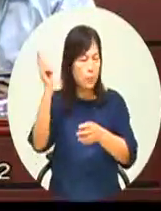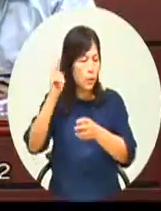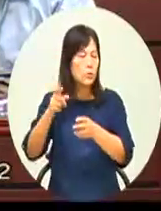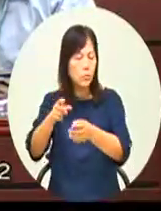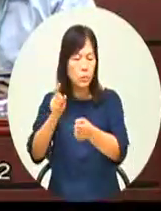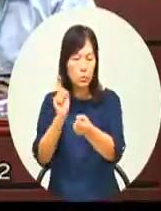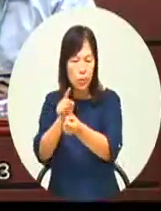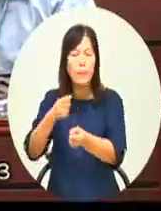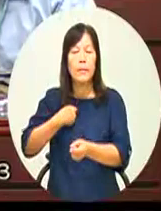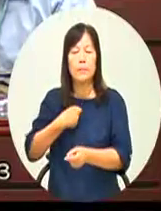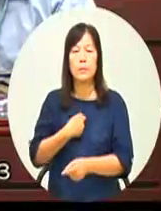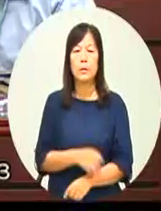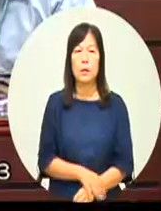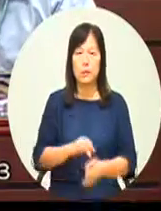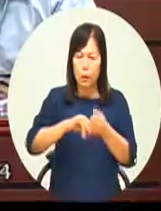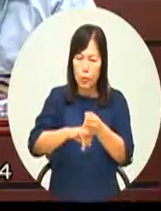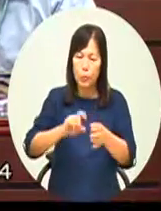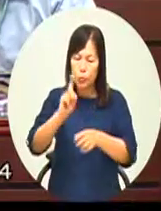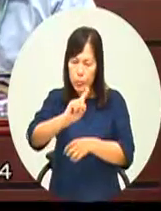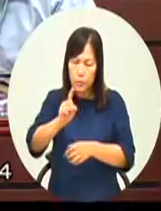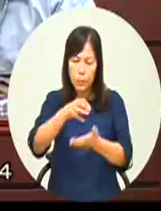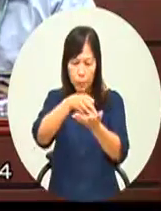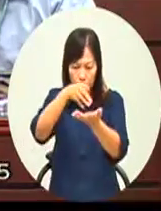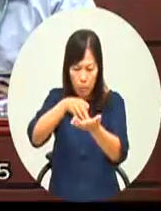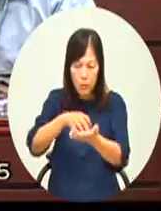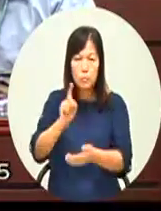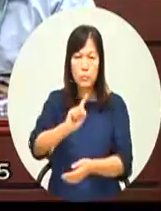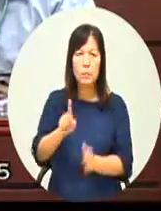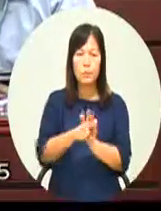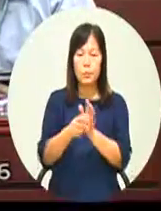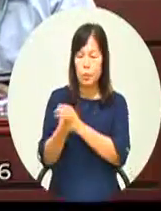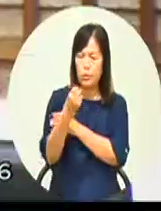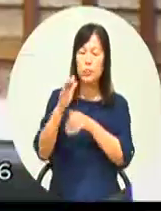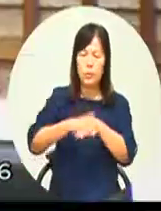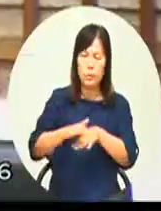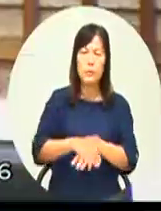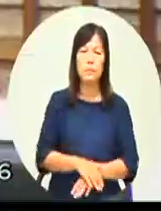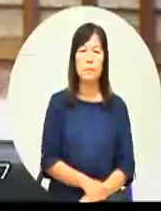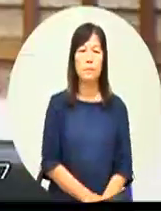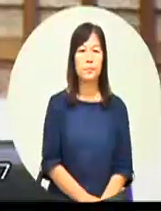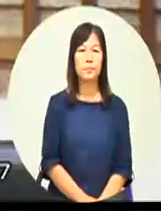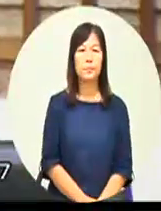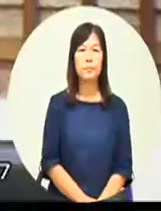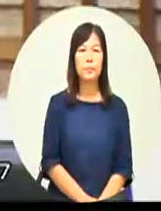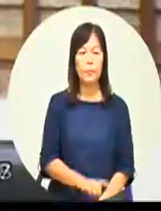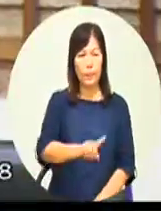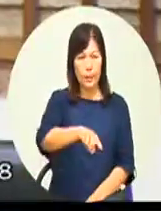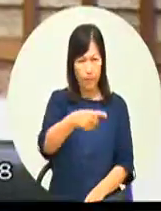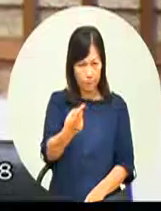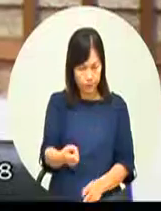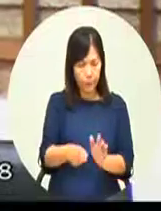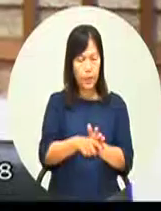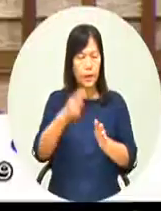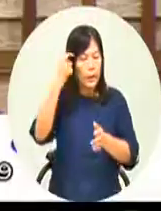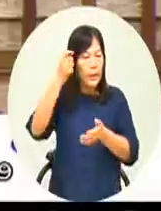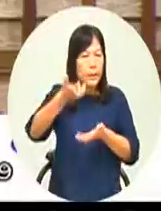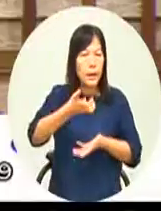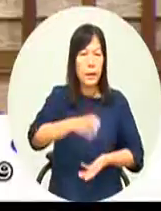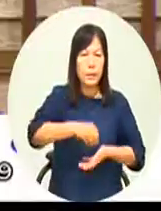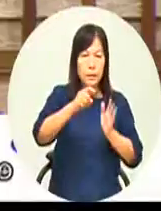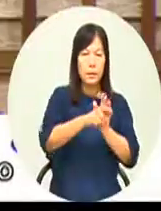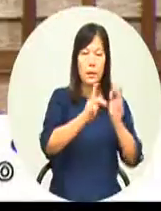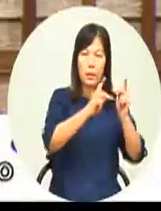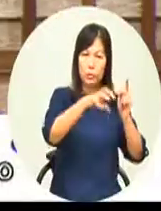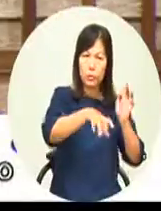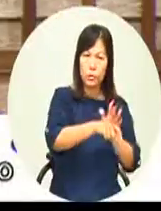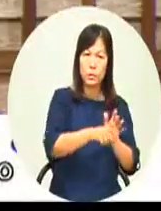够知道这个预约的动作？ 好，好， 我们会来努力。 好，局长你请坐。好，啊，接下来就是我刚刚也有提到，我请捷运局局长做